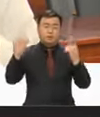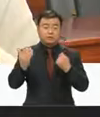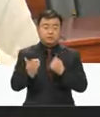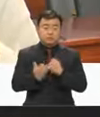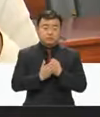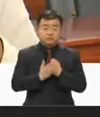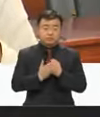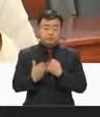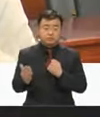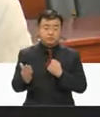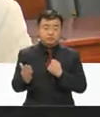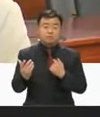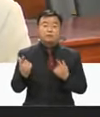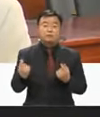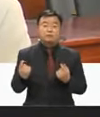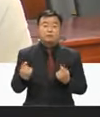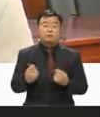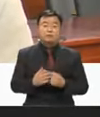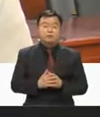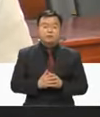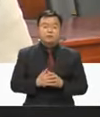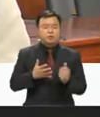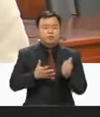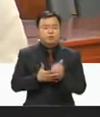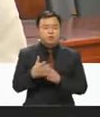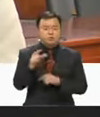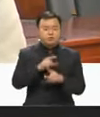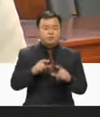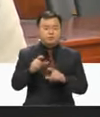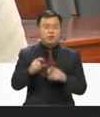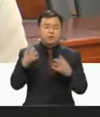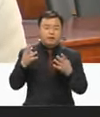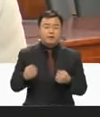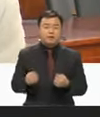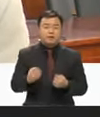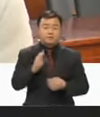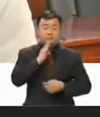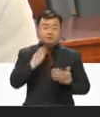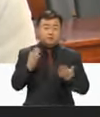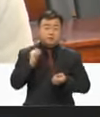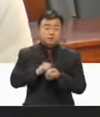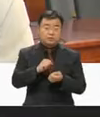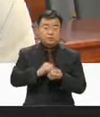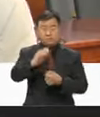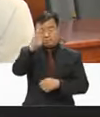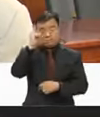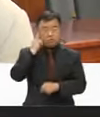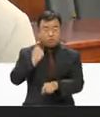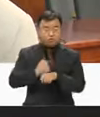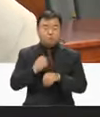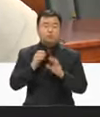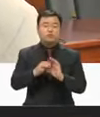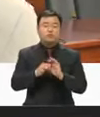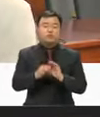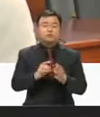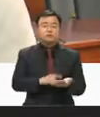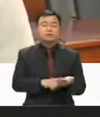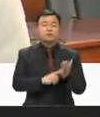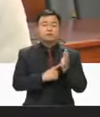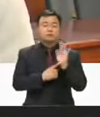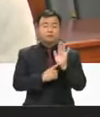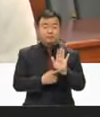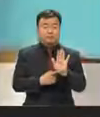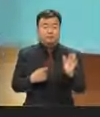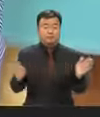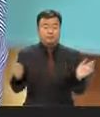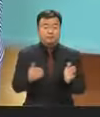and therefore the effects on the children are much higher. And we know this from lots of epidemiological studies that have been